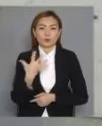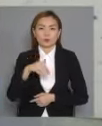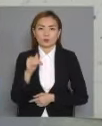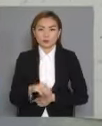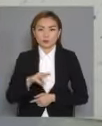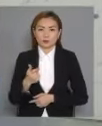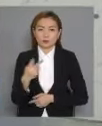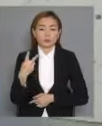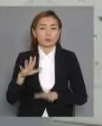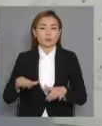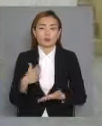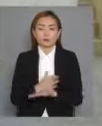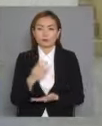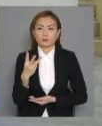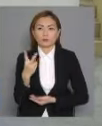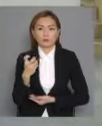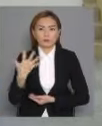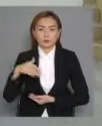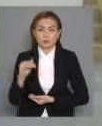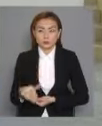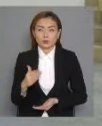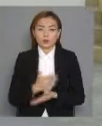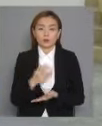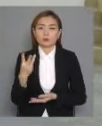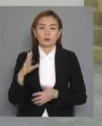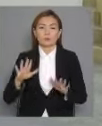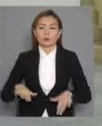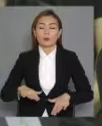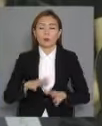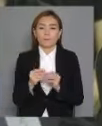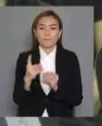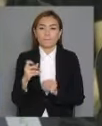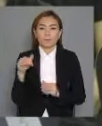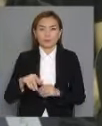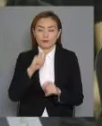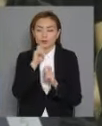теңге, екінші орын үшін 250 мың теңге, үшінші орын үшін 100